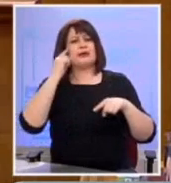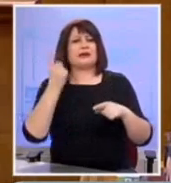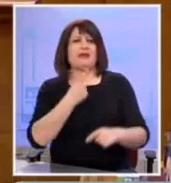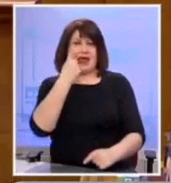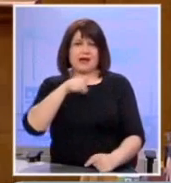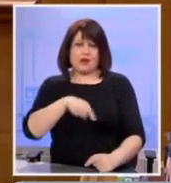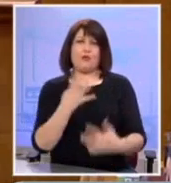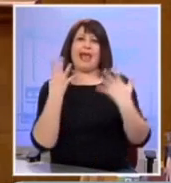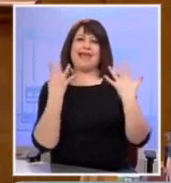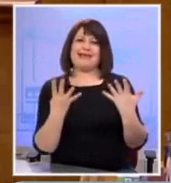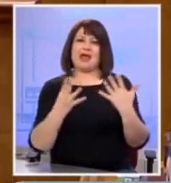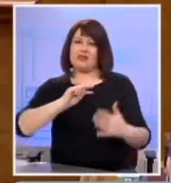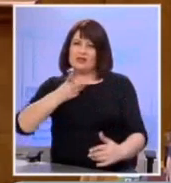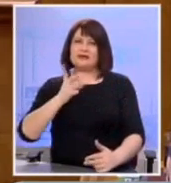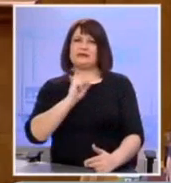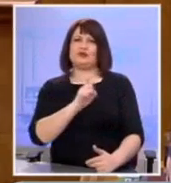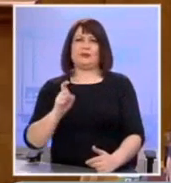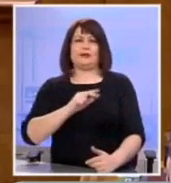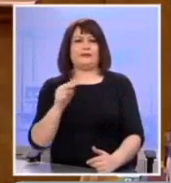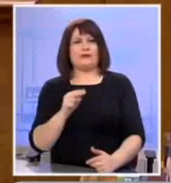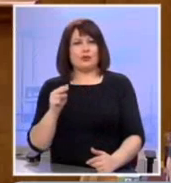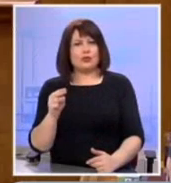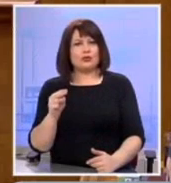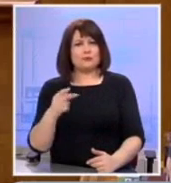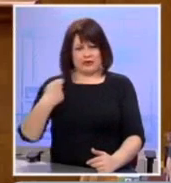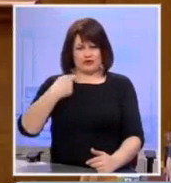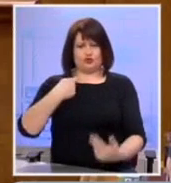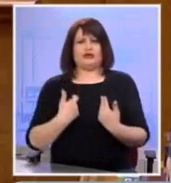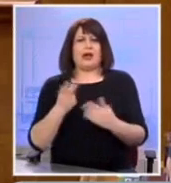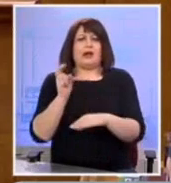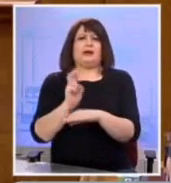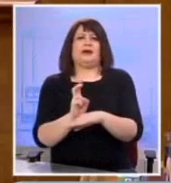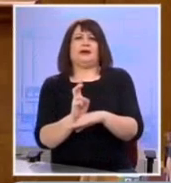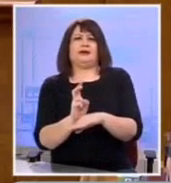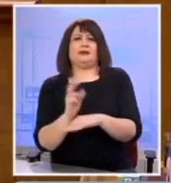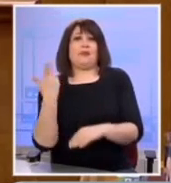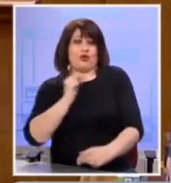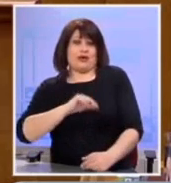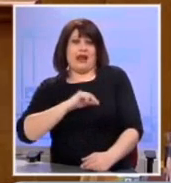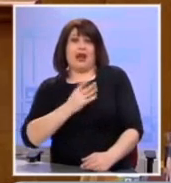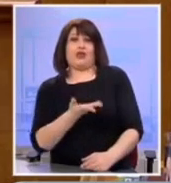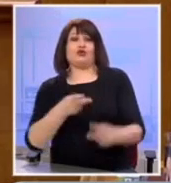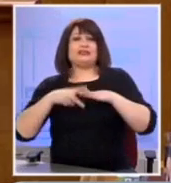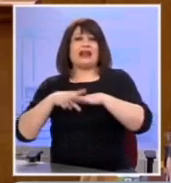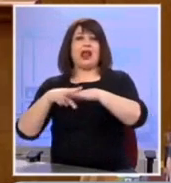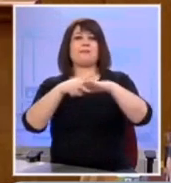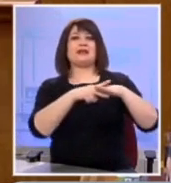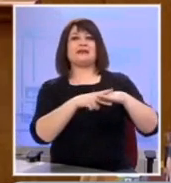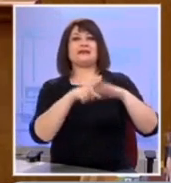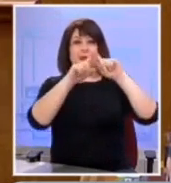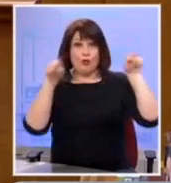1,9 δις τα οποία επίσης είναι χρωστούμενα από αυτά που βγάλανε οι τράπεζες